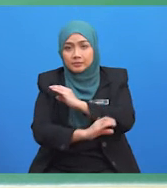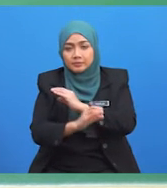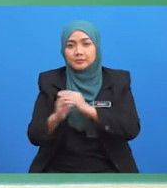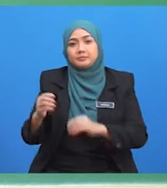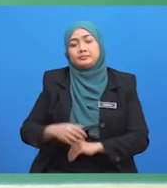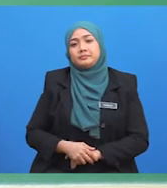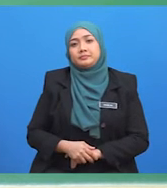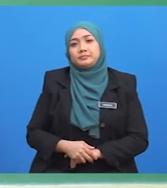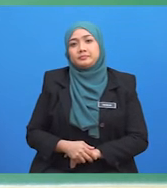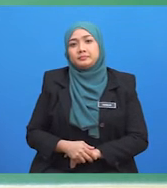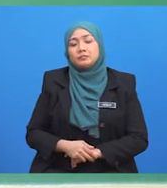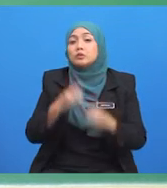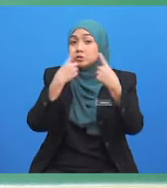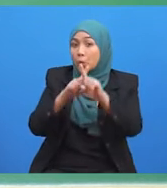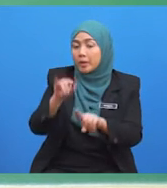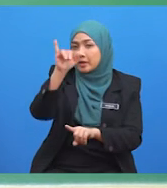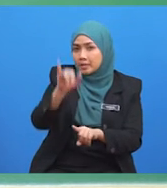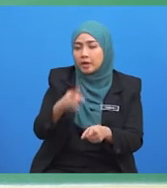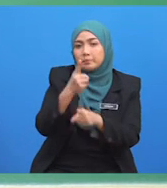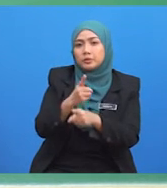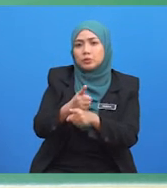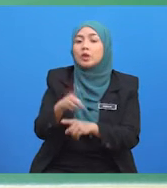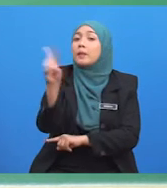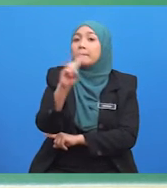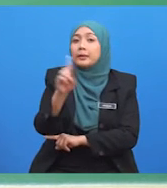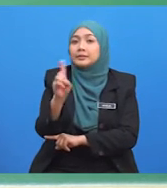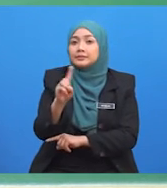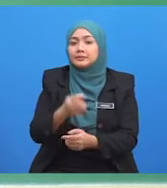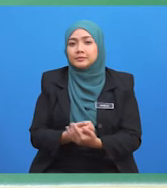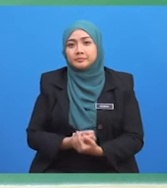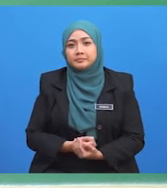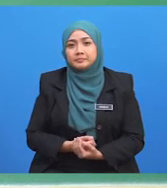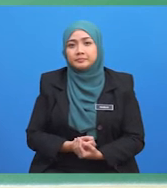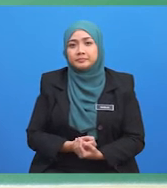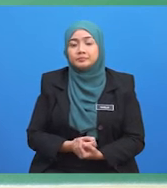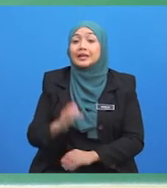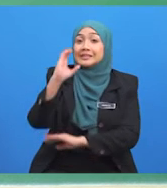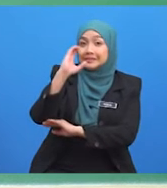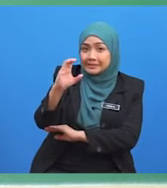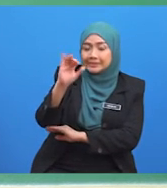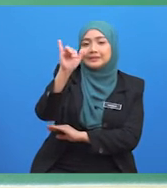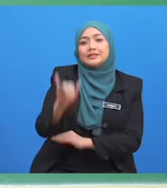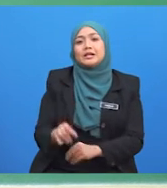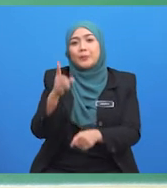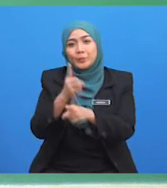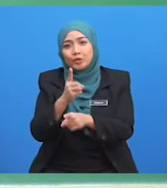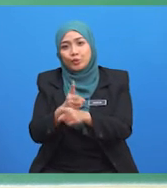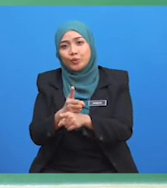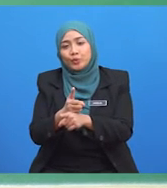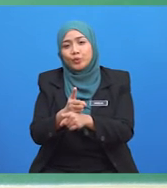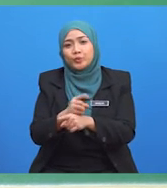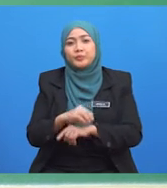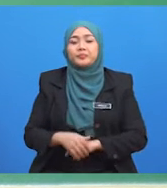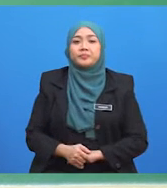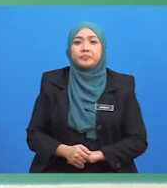jawapan? Mari kita semak. Jawapannya adalah C. Bilangan pelancong yang berkunjung